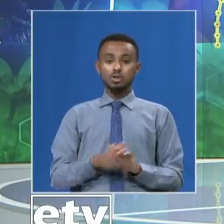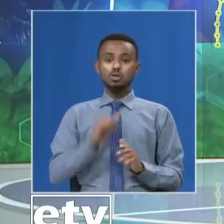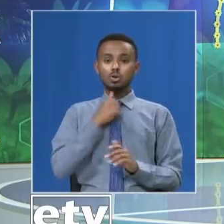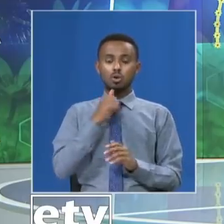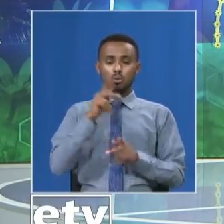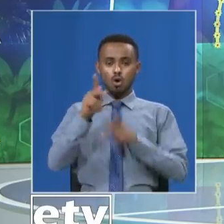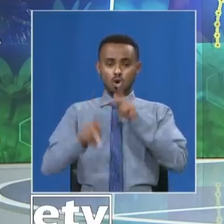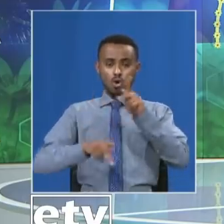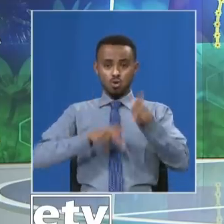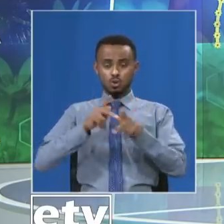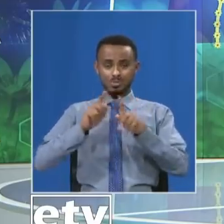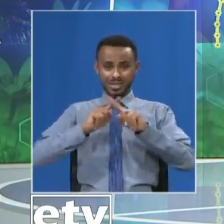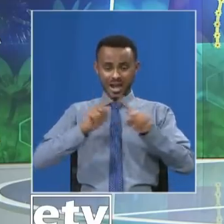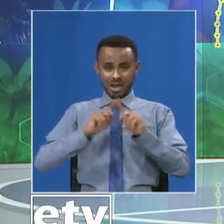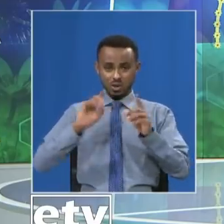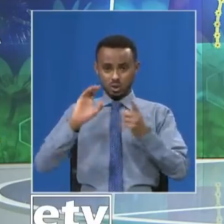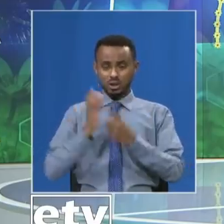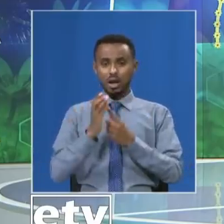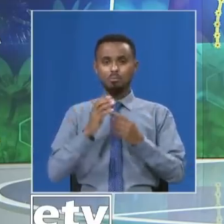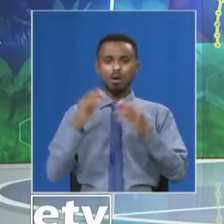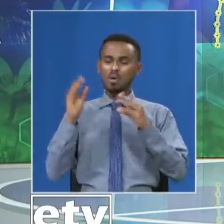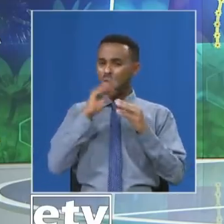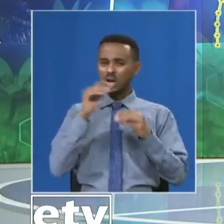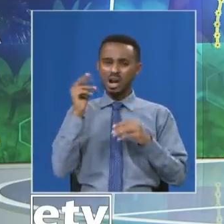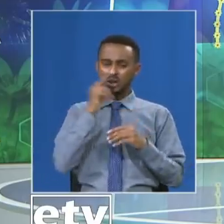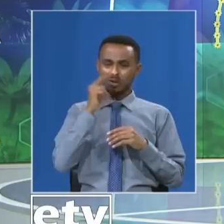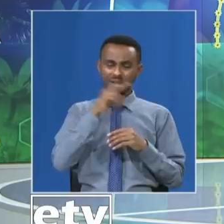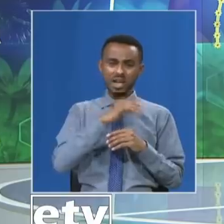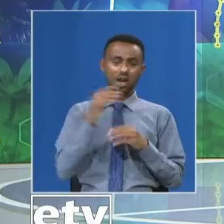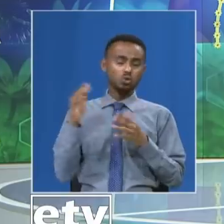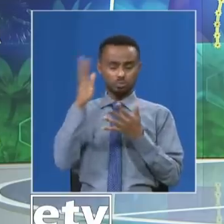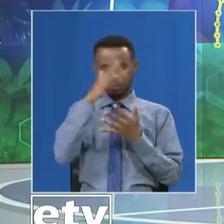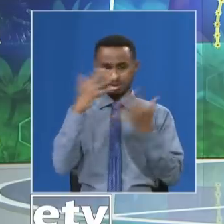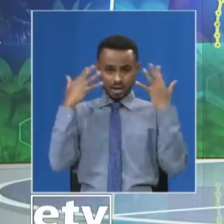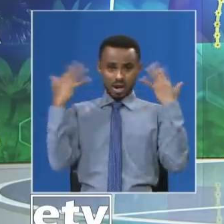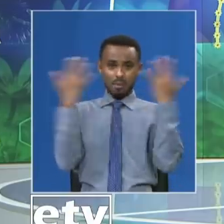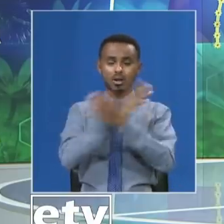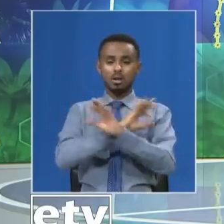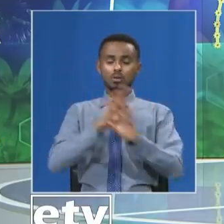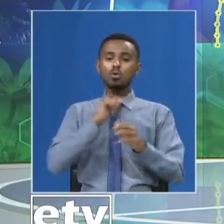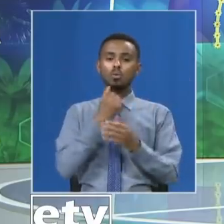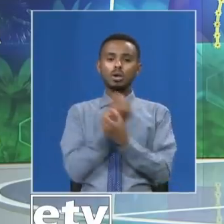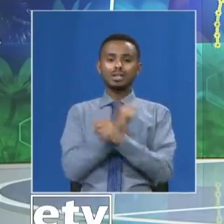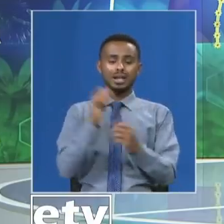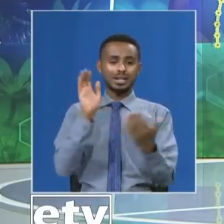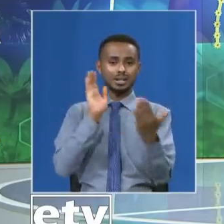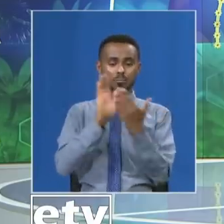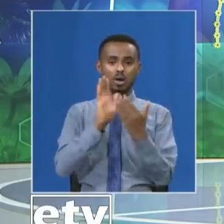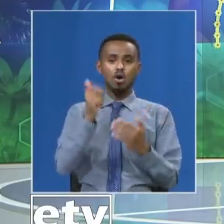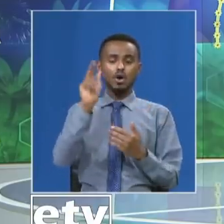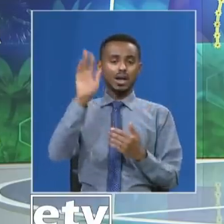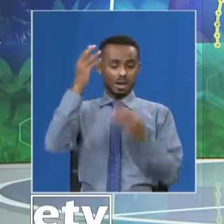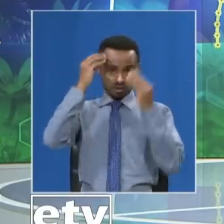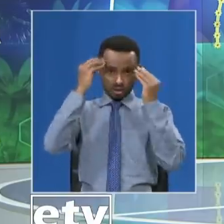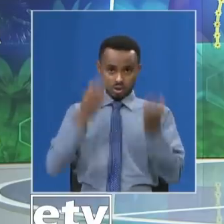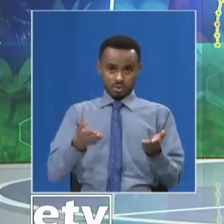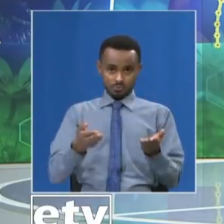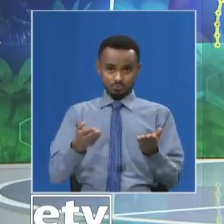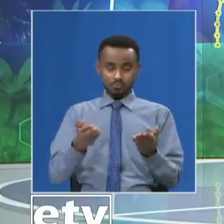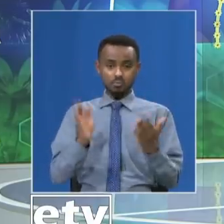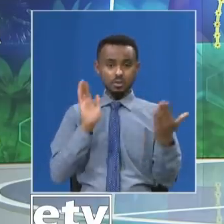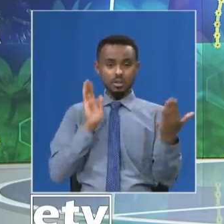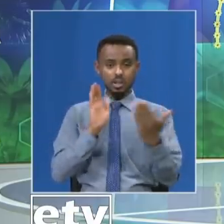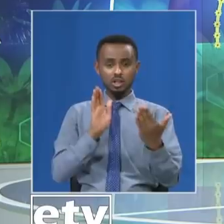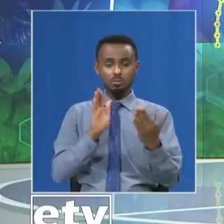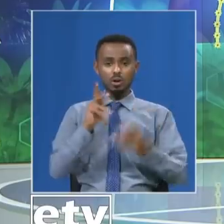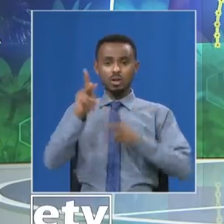የኦሮሞ ህዝብ በተለያየ መልኩ በሚነዛሉ ባልታና ውዥንብር መወናበድ እንደሌለበት የኦሮሞ ነጻነት ግንባር ኦነግ አስታወቀ።